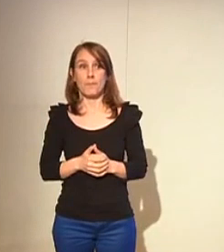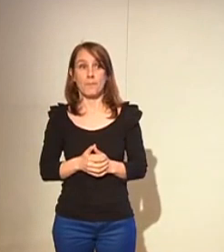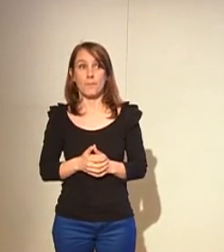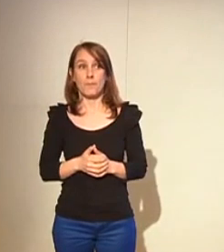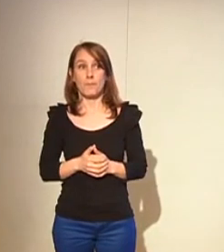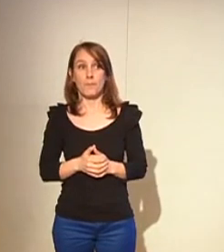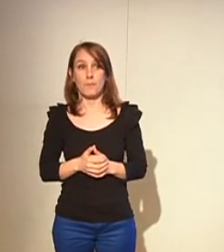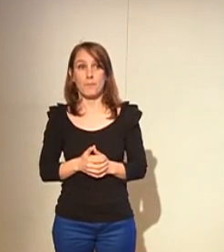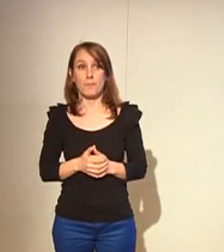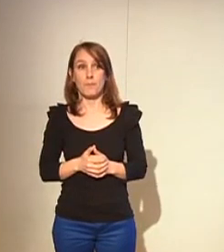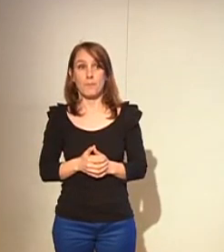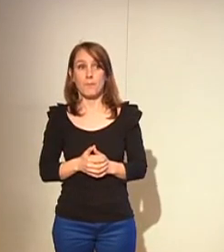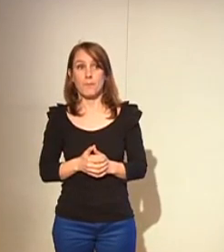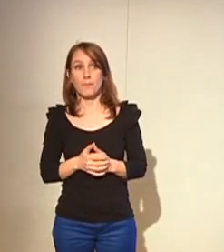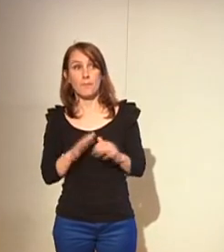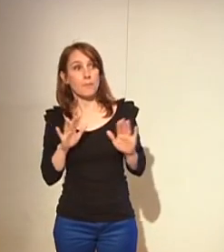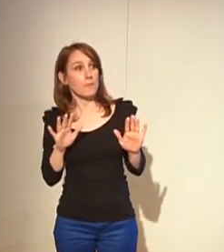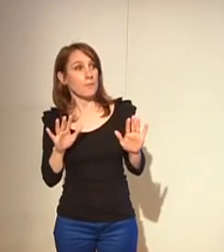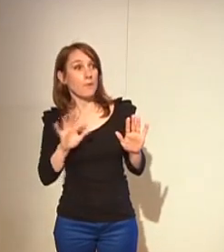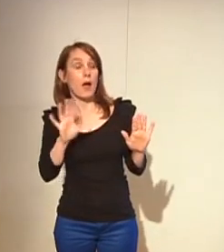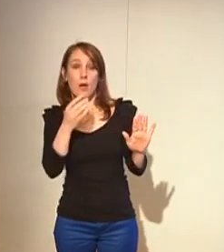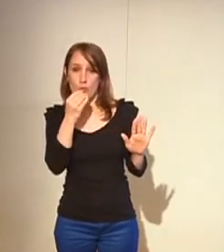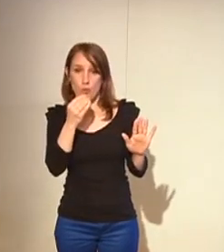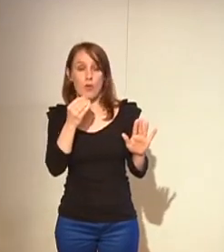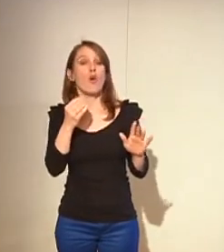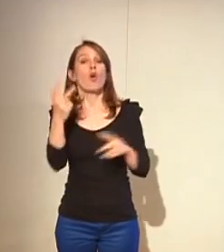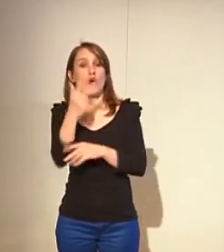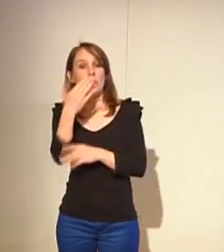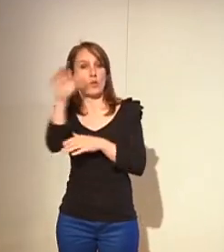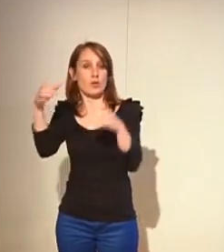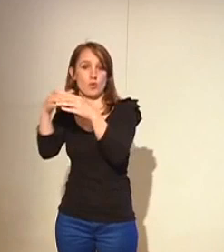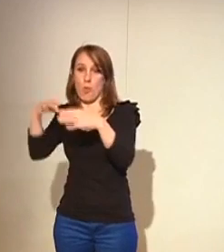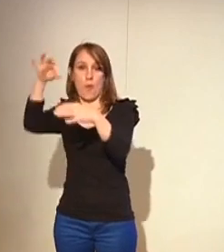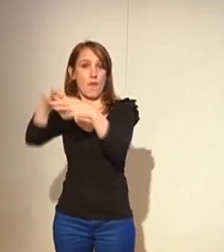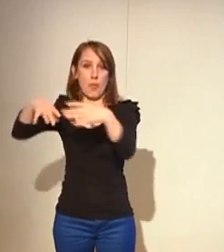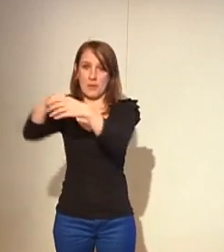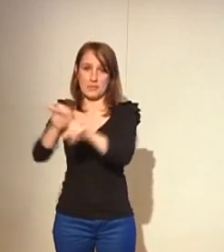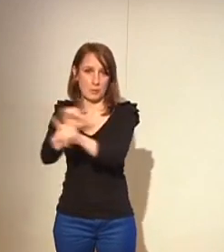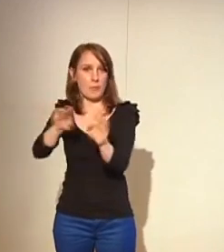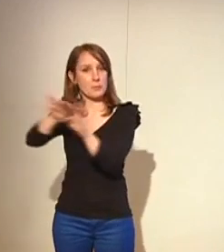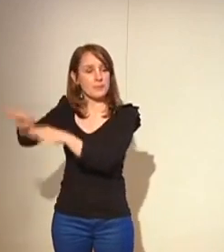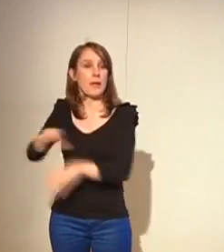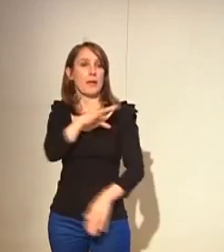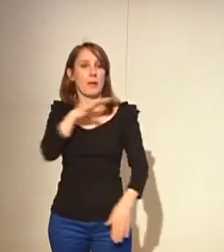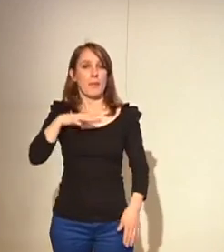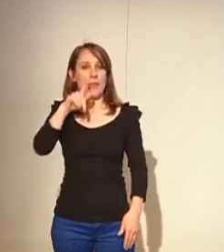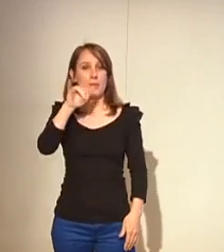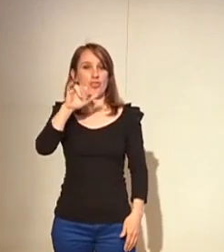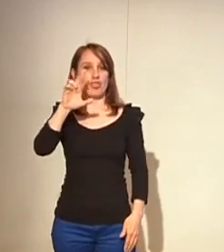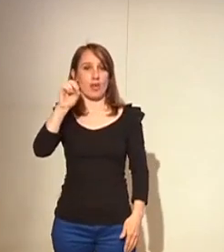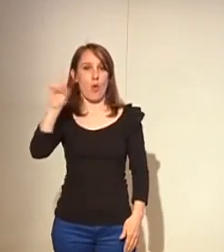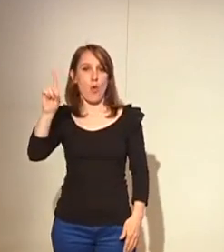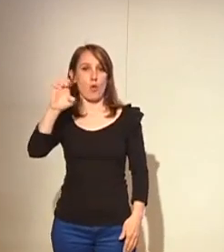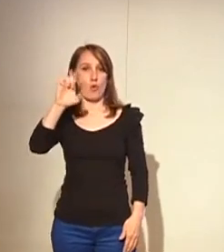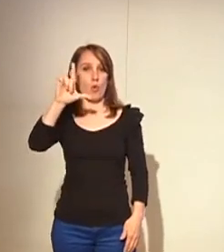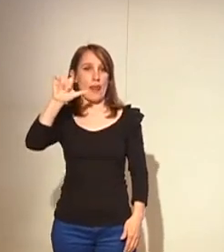groupe ah non donc ne prend pas part au vote les trois autres groupes très bien Madame girud dein